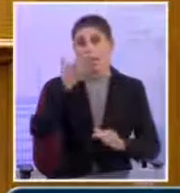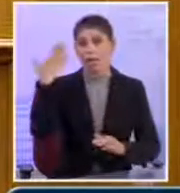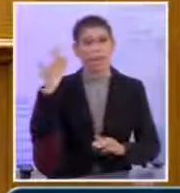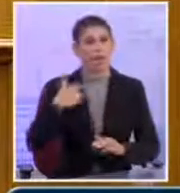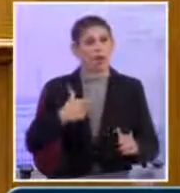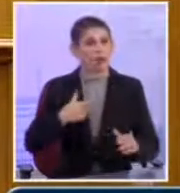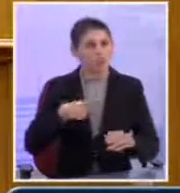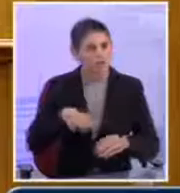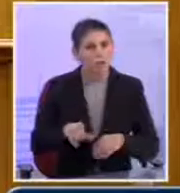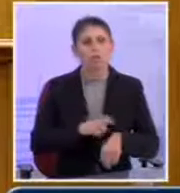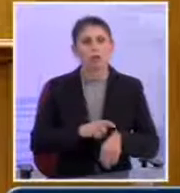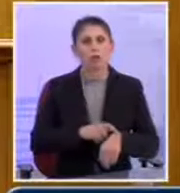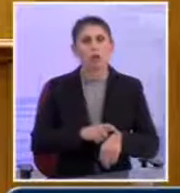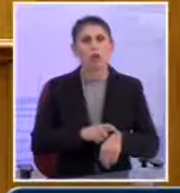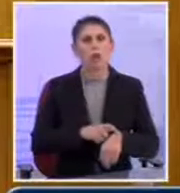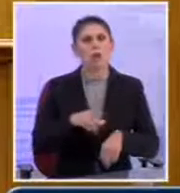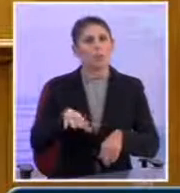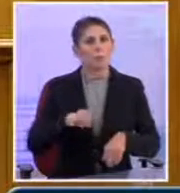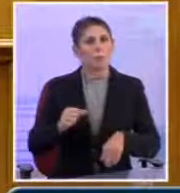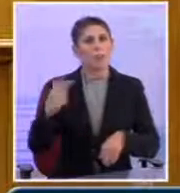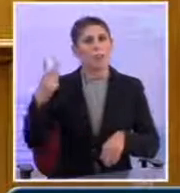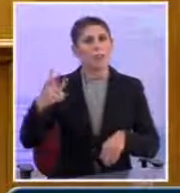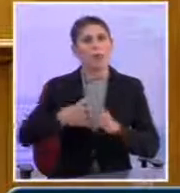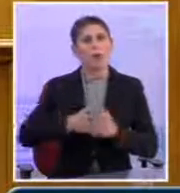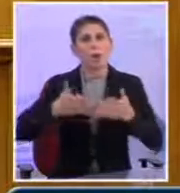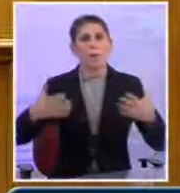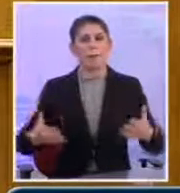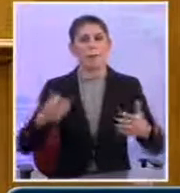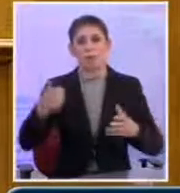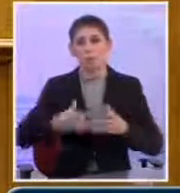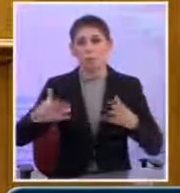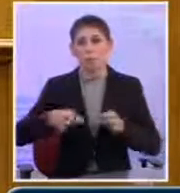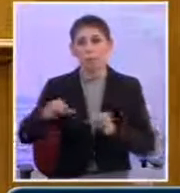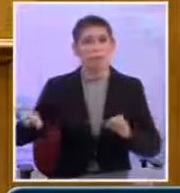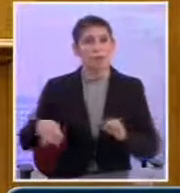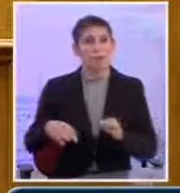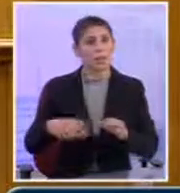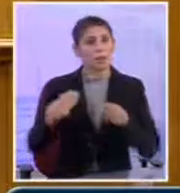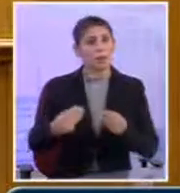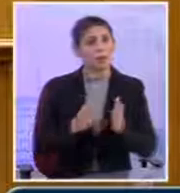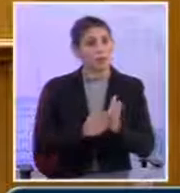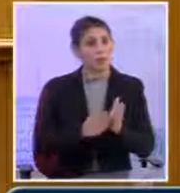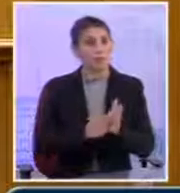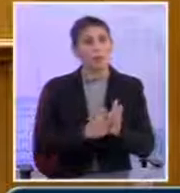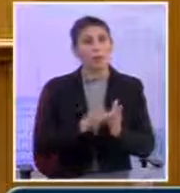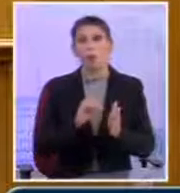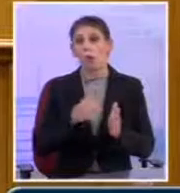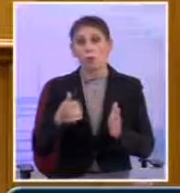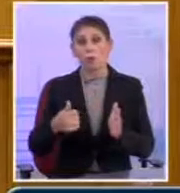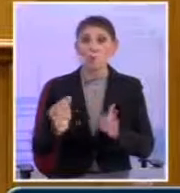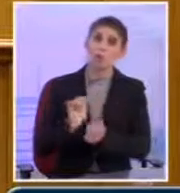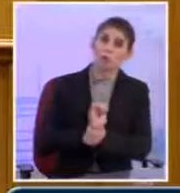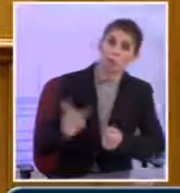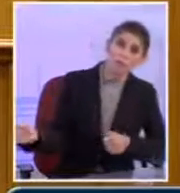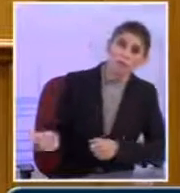αποκεντρωμένη πήρε συνάλευτη δύο επεκτάσεις. Πήρε δύο επεκτάσεις, πήρε και μπράβο. Όχι μονάχα δεν τον κλείσαν όσο φύλανε,